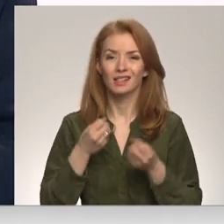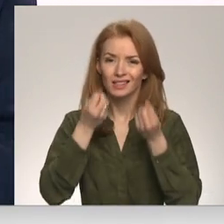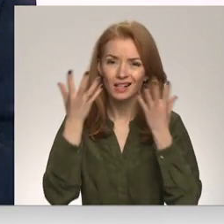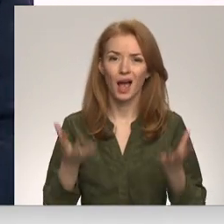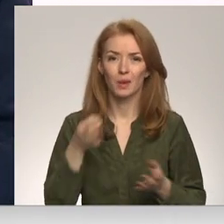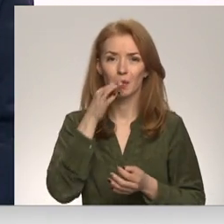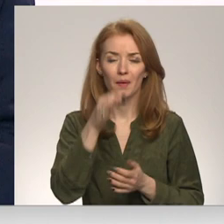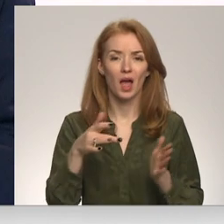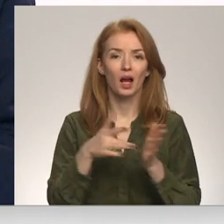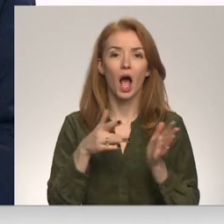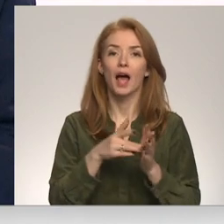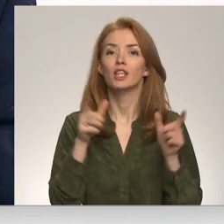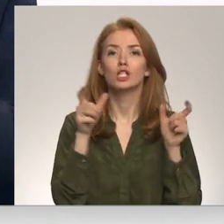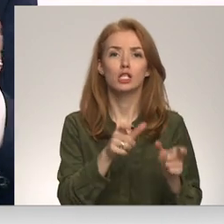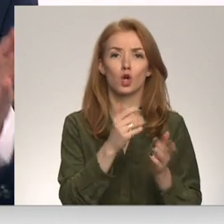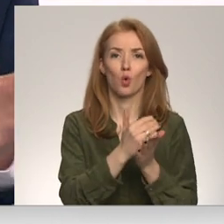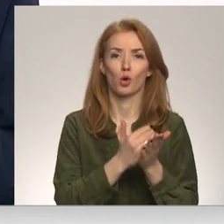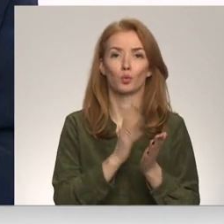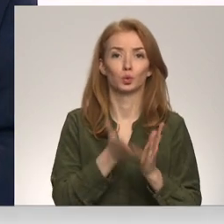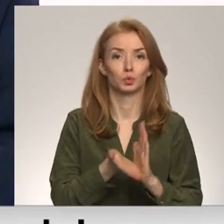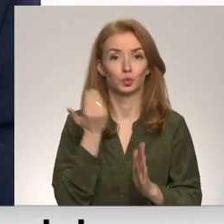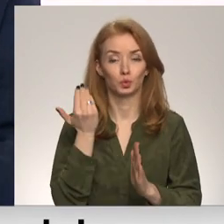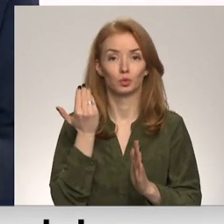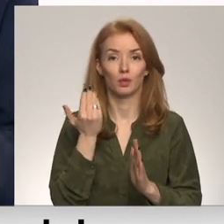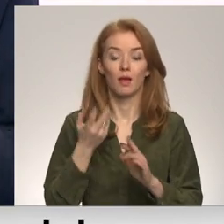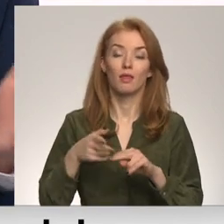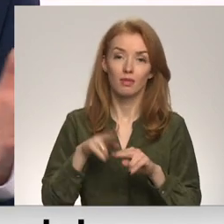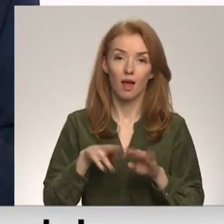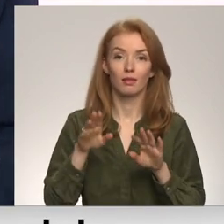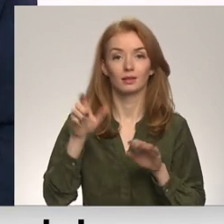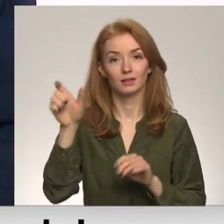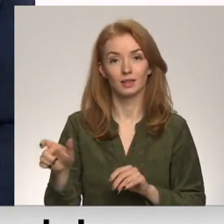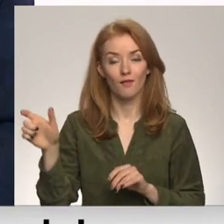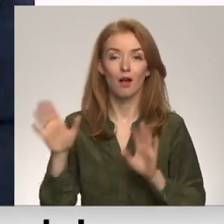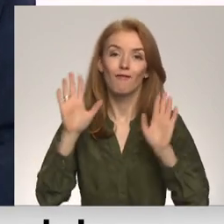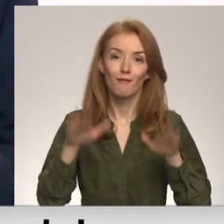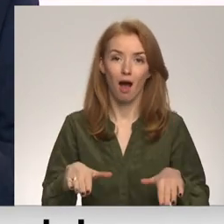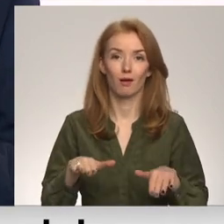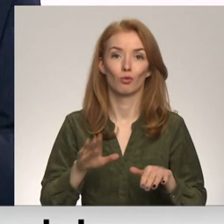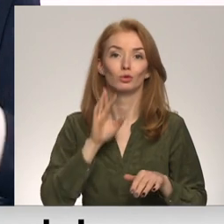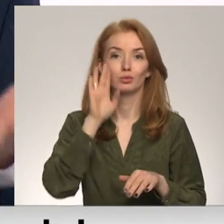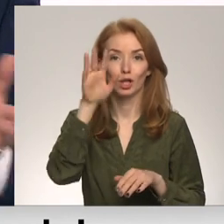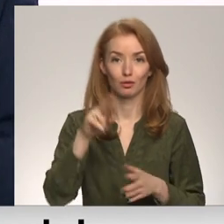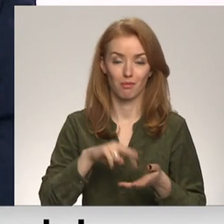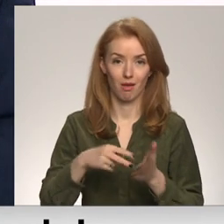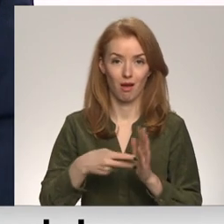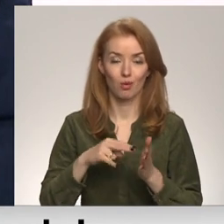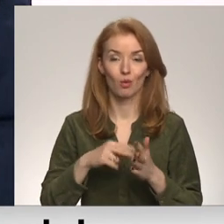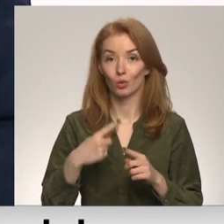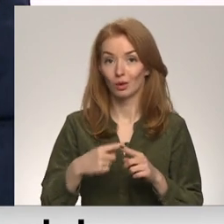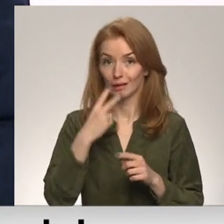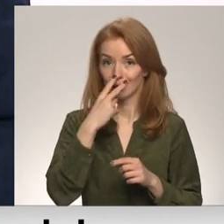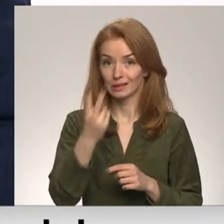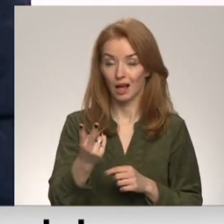kādi ierobežojumi tiks samazināt, vai vismaz tas virziens. Tādēļ, lai cilvēku var jau plānot, un man jāsaka, ka izskatās